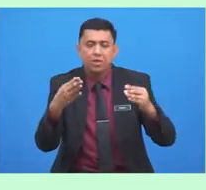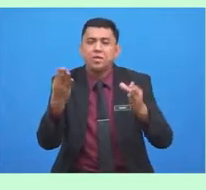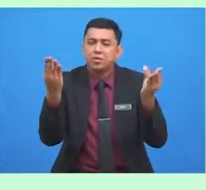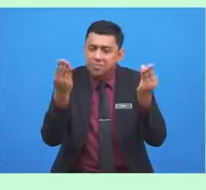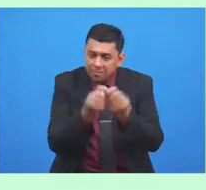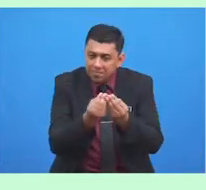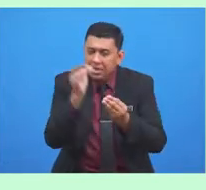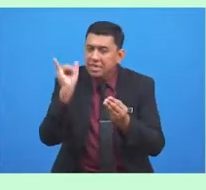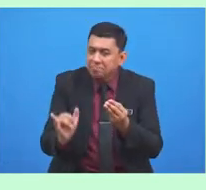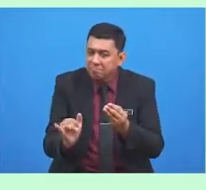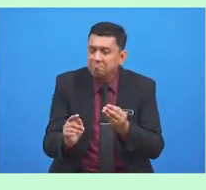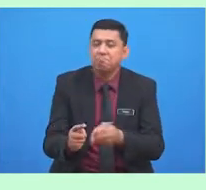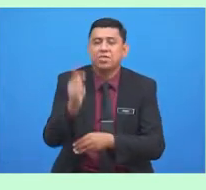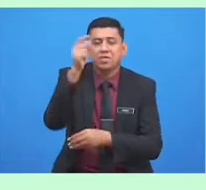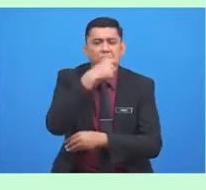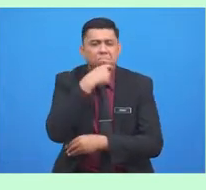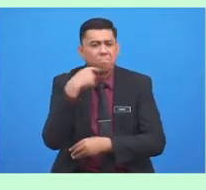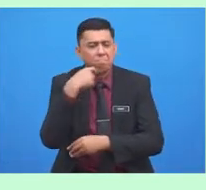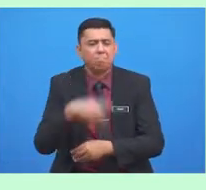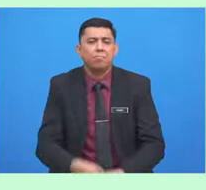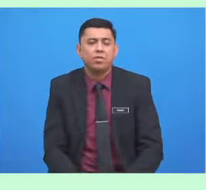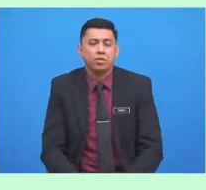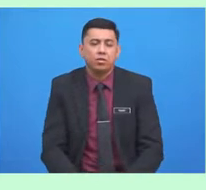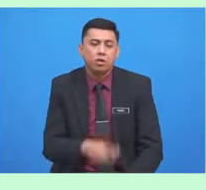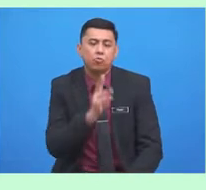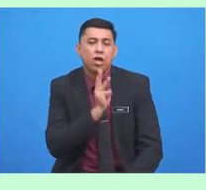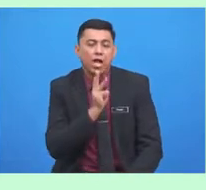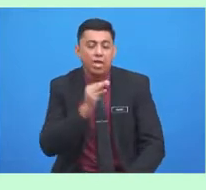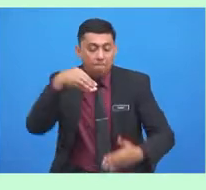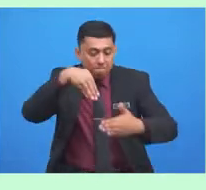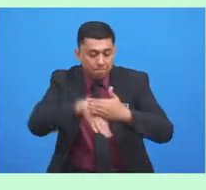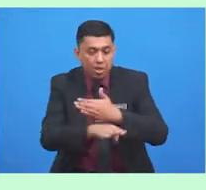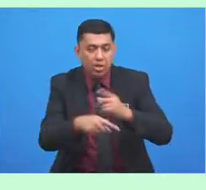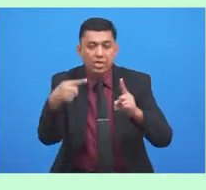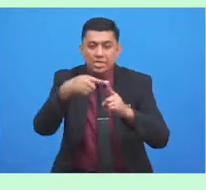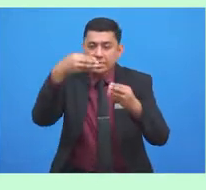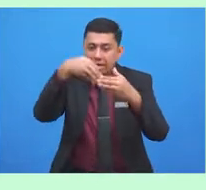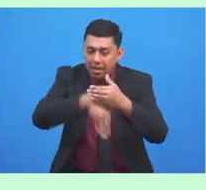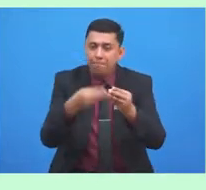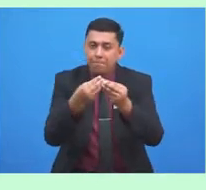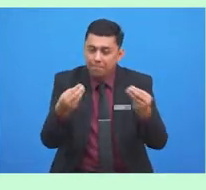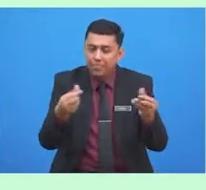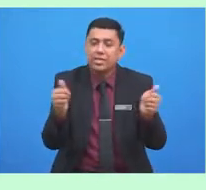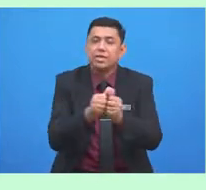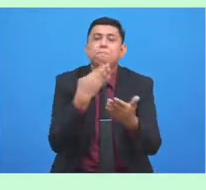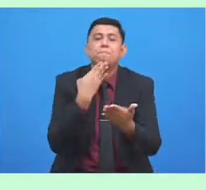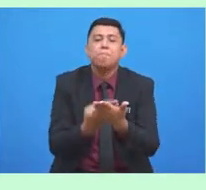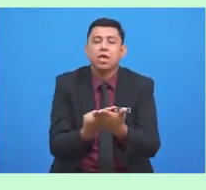yang begitu tinggi tidak memberi peluang untuk air meresap masuk ke dalam tanah dengan